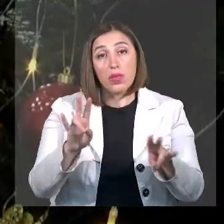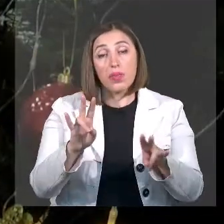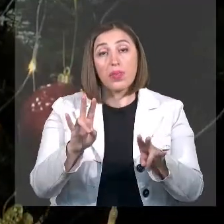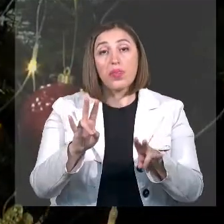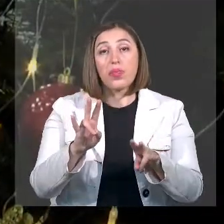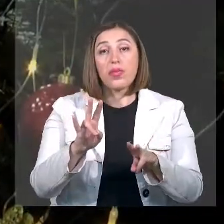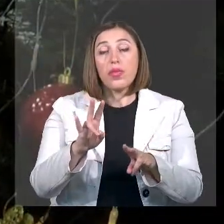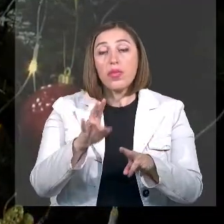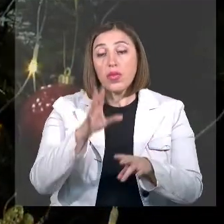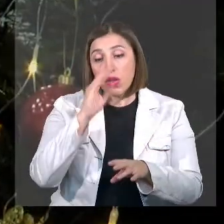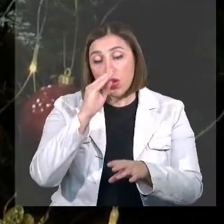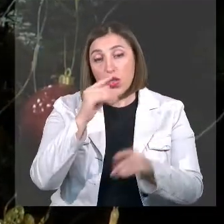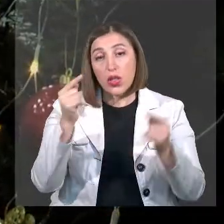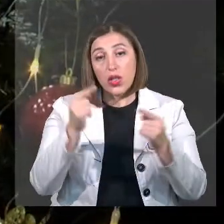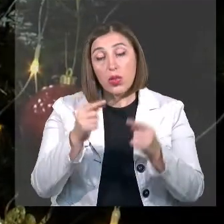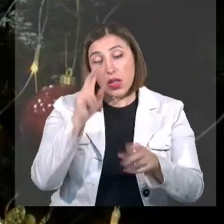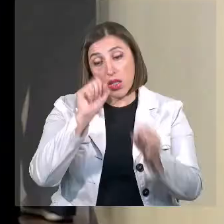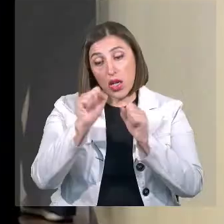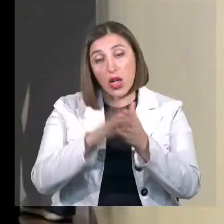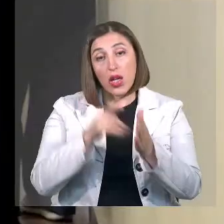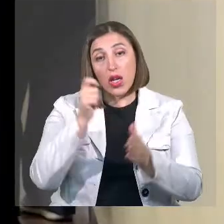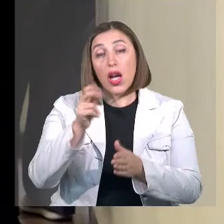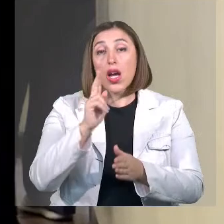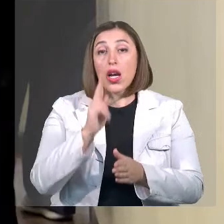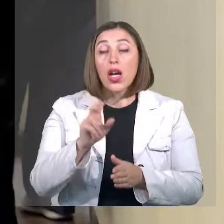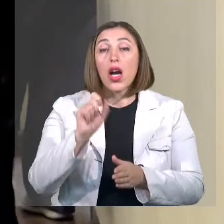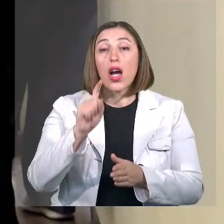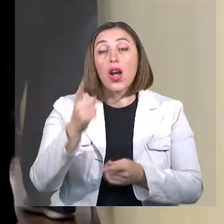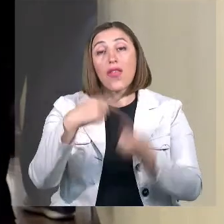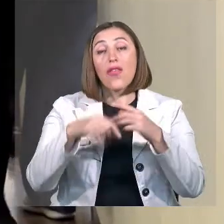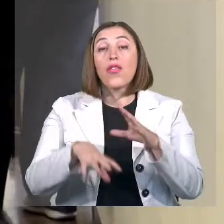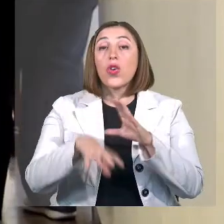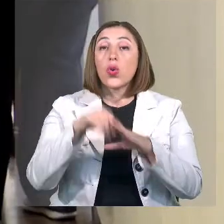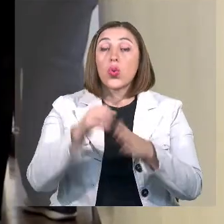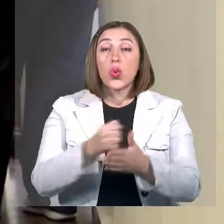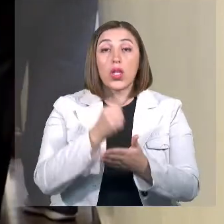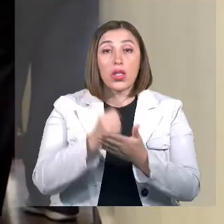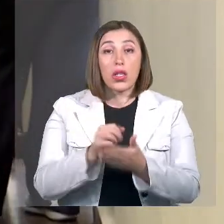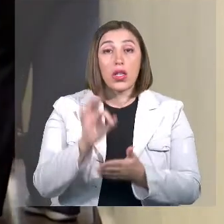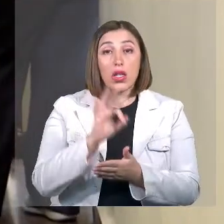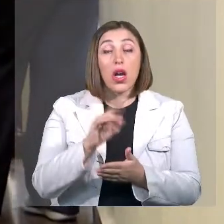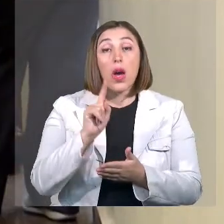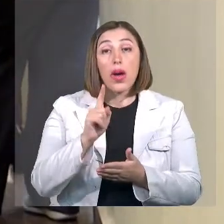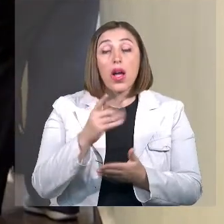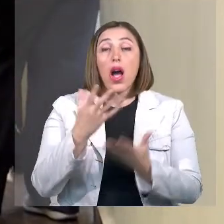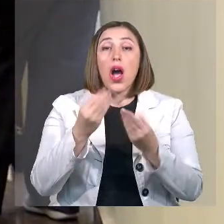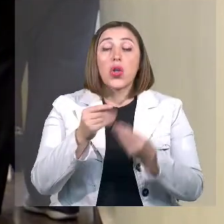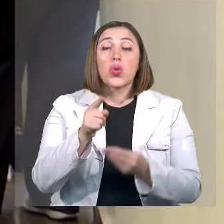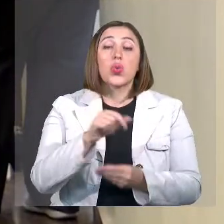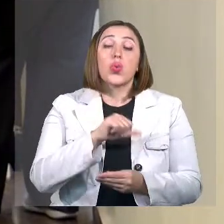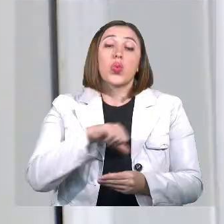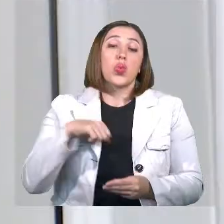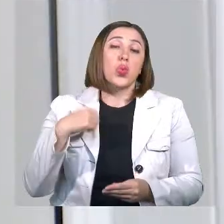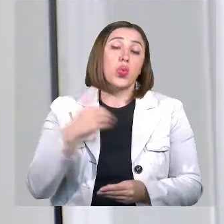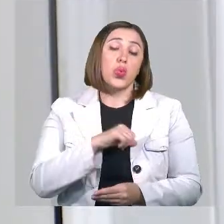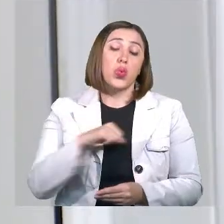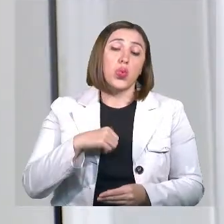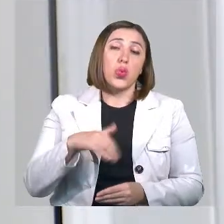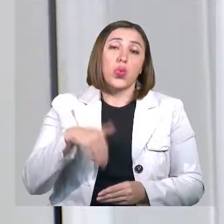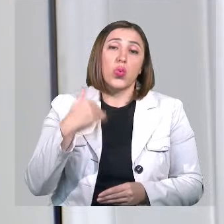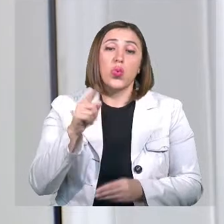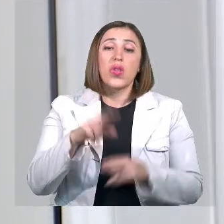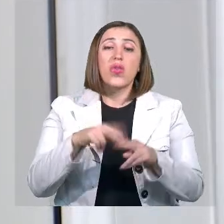ողջամիտ ժամկետում պետք է կառավարություն դիմեն Կարինե Հարությունյանի վերընտրությունը հաստատելու համար։ Վերջինս այսօր չցանկացավ մեկնաբանել